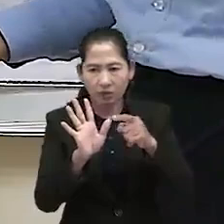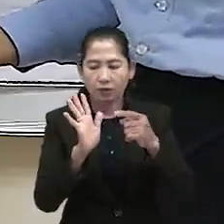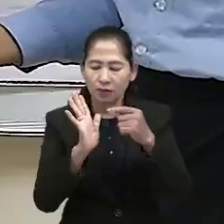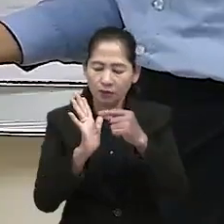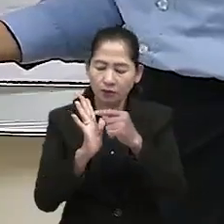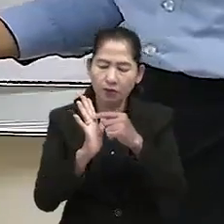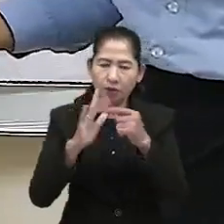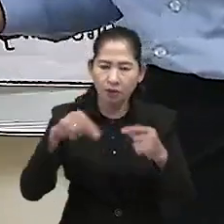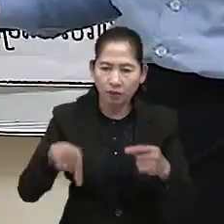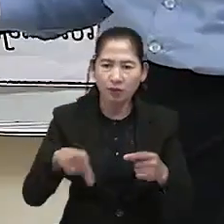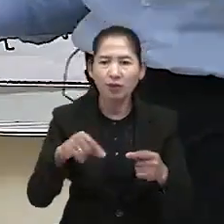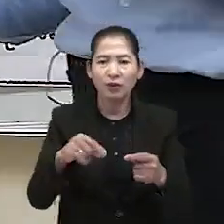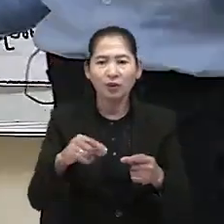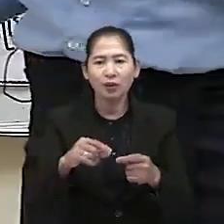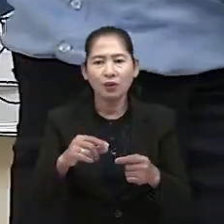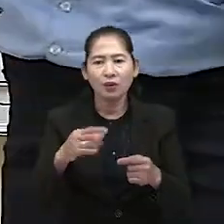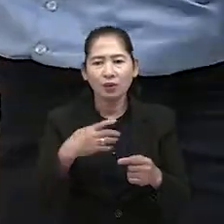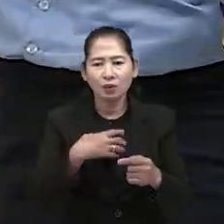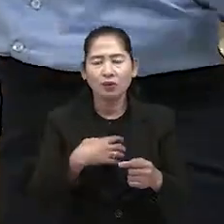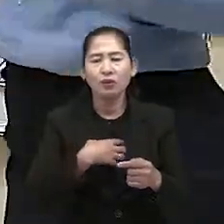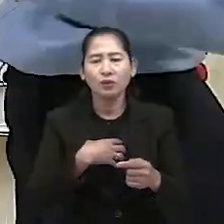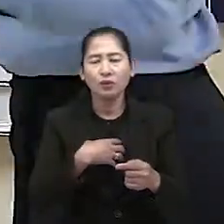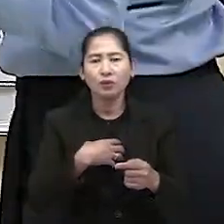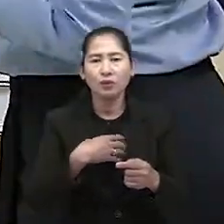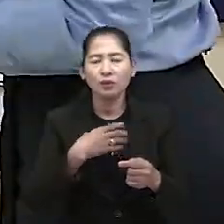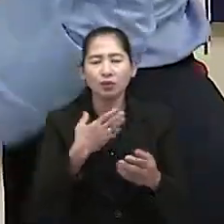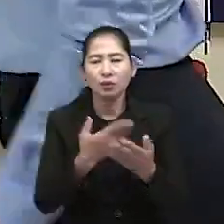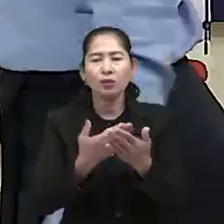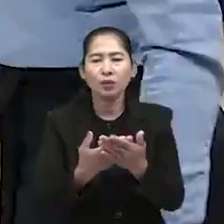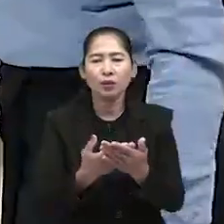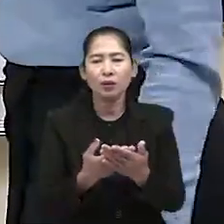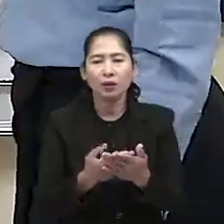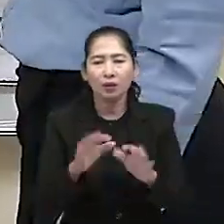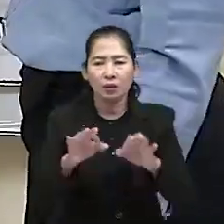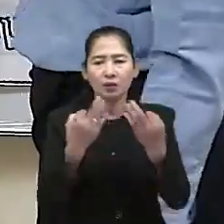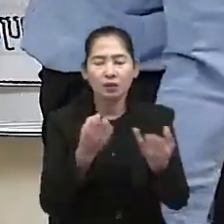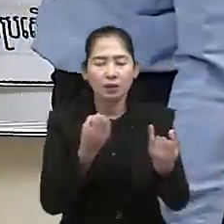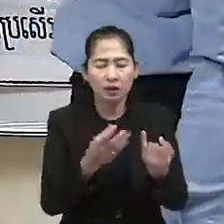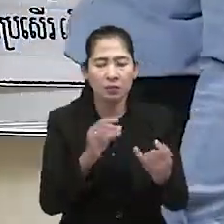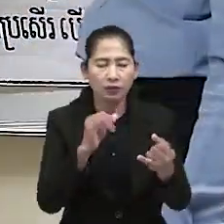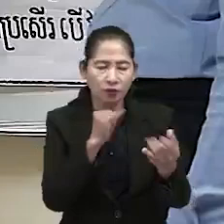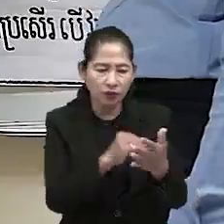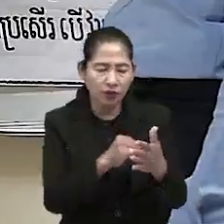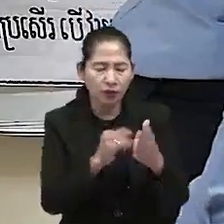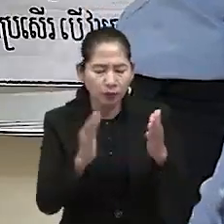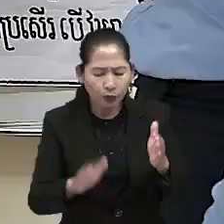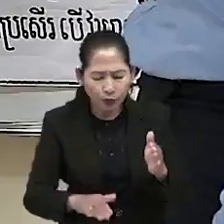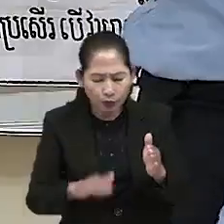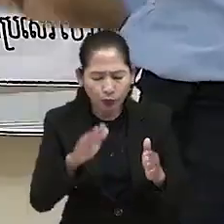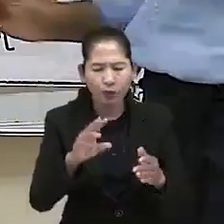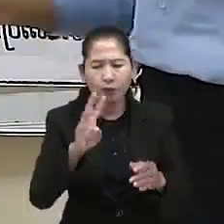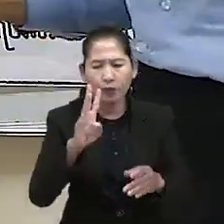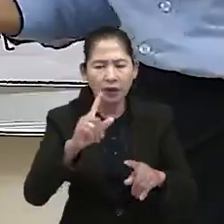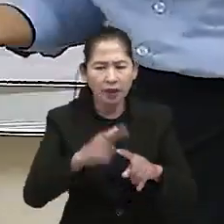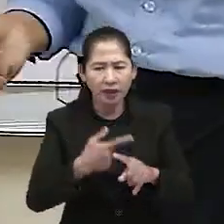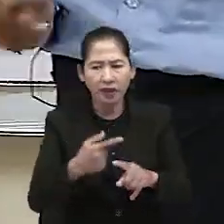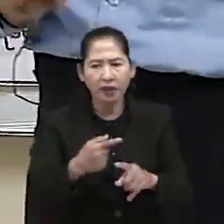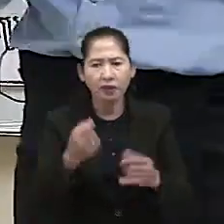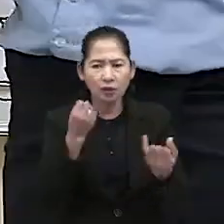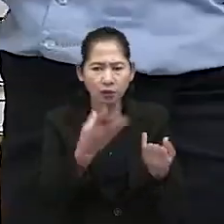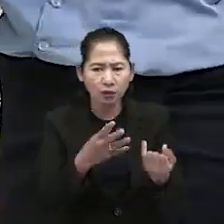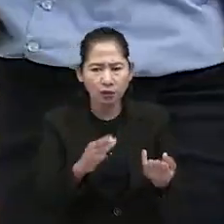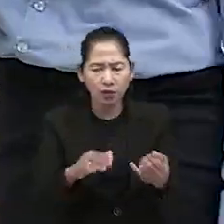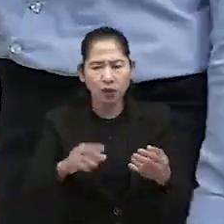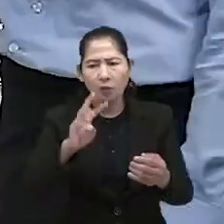រោះហ៎កូនឈ្មោះជ្រូកអ្នកគ្រូឈ្មោះនាងអុកហ្នឹងកូនណាចាគ្រួសារខ្ញុំចិញ្ចឹមវាតាំងពីតូចអាយុ3ខែកន្លះអញ្ចឹងយកមកចិញ្ចឹ